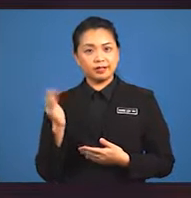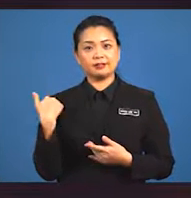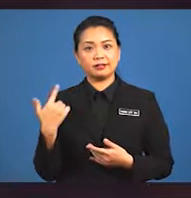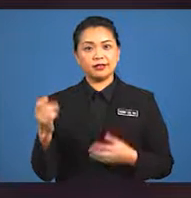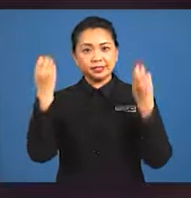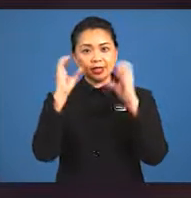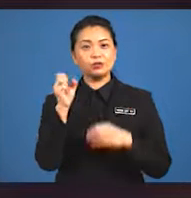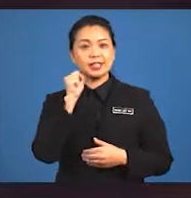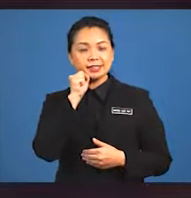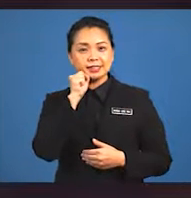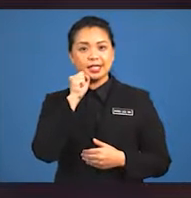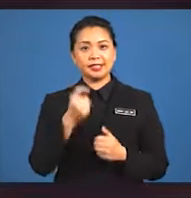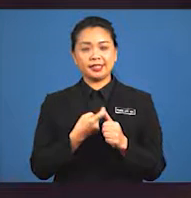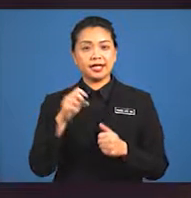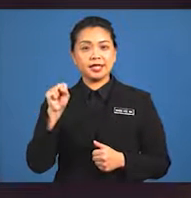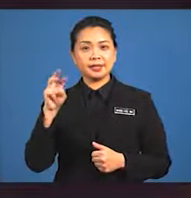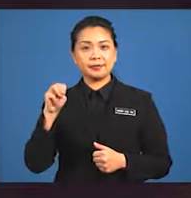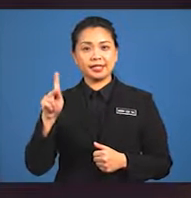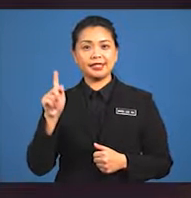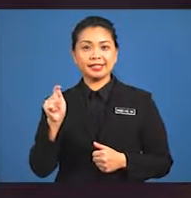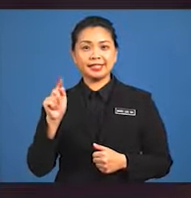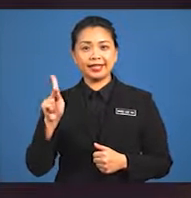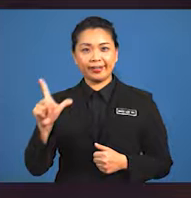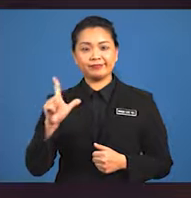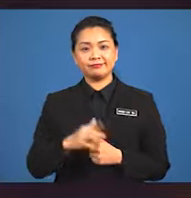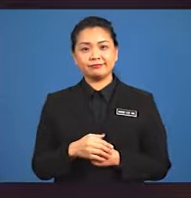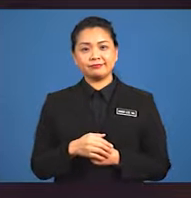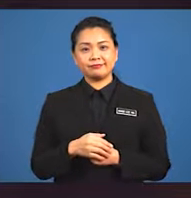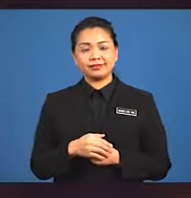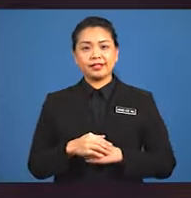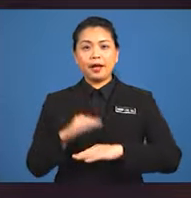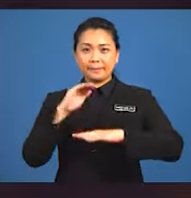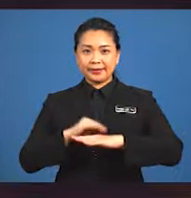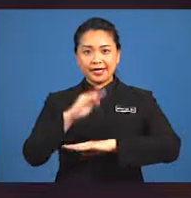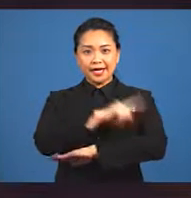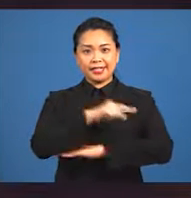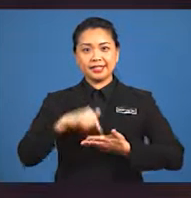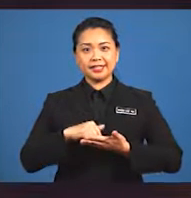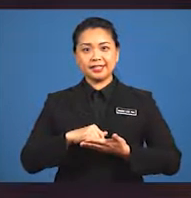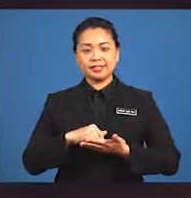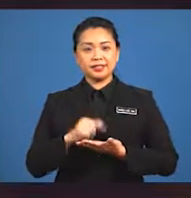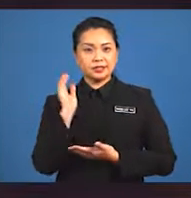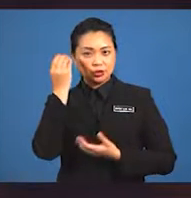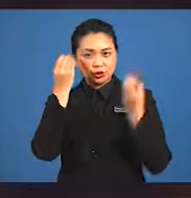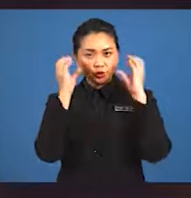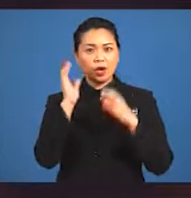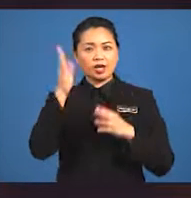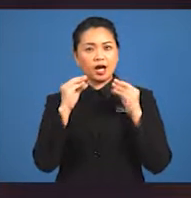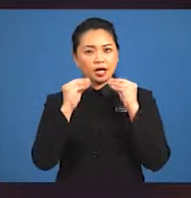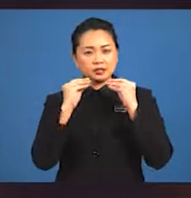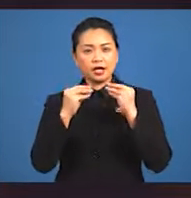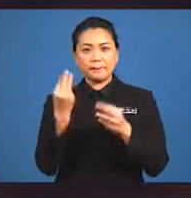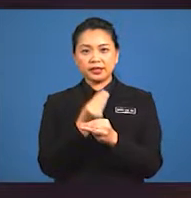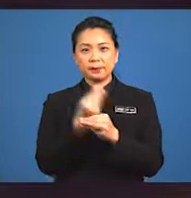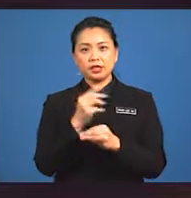Syazana dari SMK Puteri Titi Wangsa, Kuala Lumpur. Pada hari ini, saya akan mengajarkan matematik